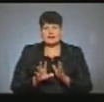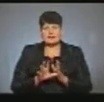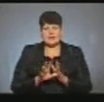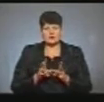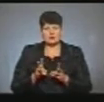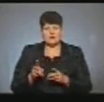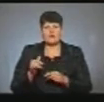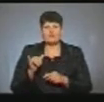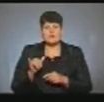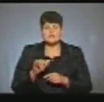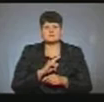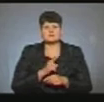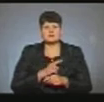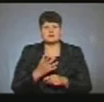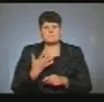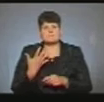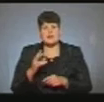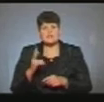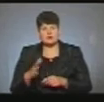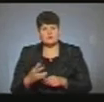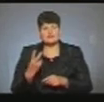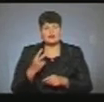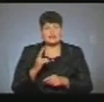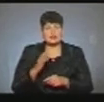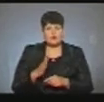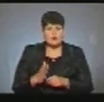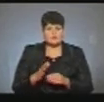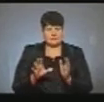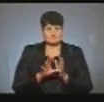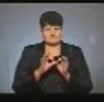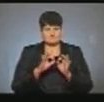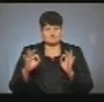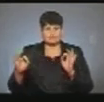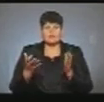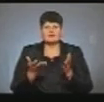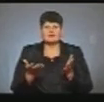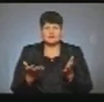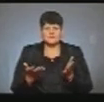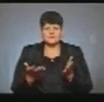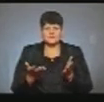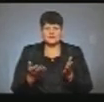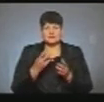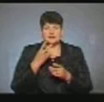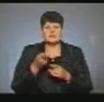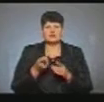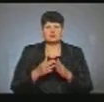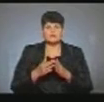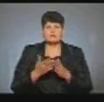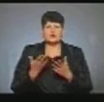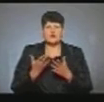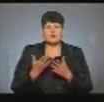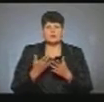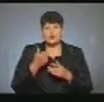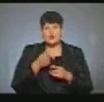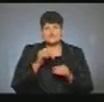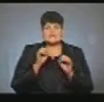у вас є потужність в квартирі, чи 5 кВт, чи 2 кВт, чи 3 кВт, треба дивитися від того, дивлячи, який будинок, в якому році він здав в